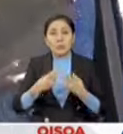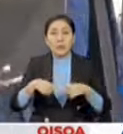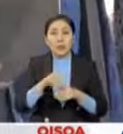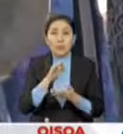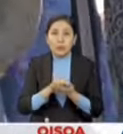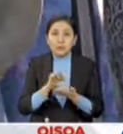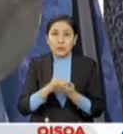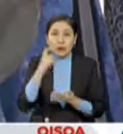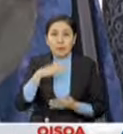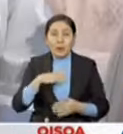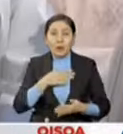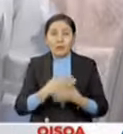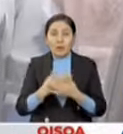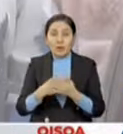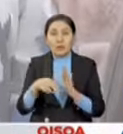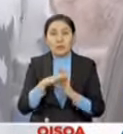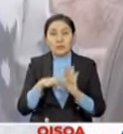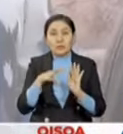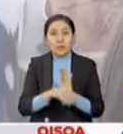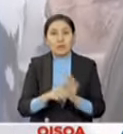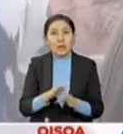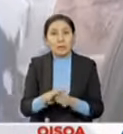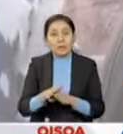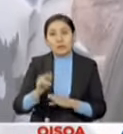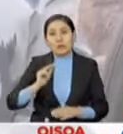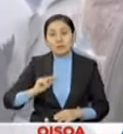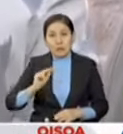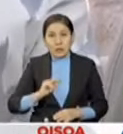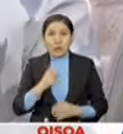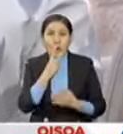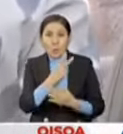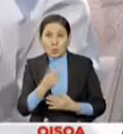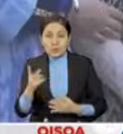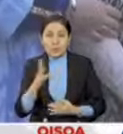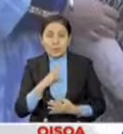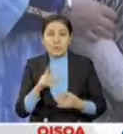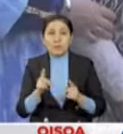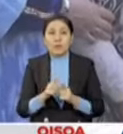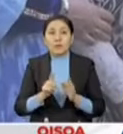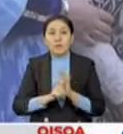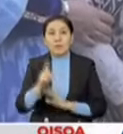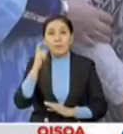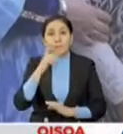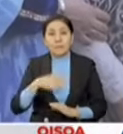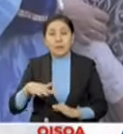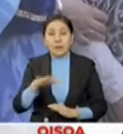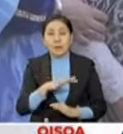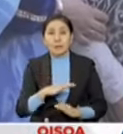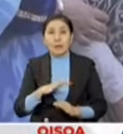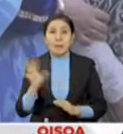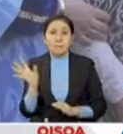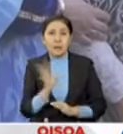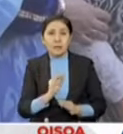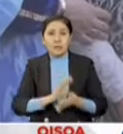mas'ullari hamda mahalla faollari dastur doirasida amalga oshirilgan ishlarni ko'zdan kechirishdi. Dastlab ular mahallada qad rostlagan va